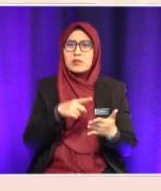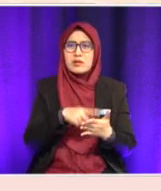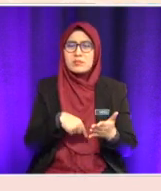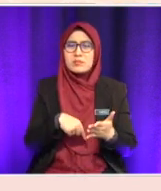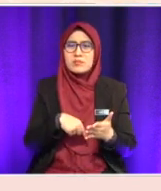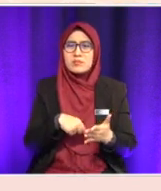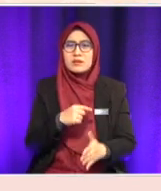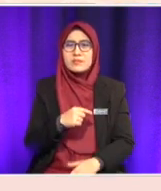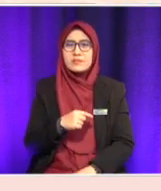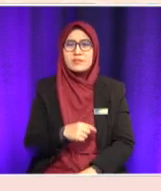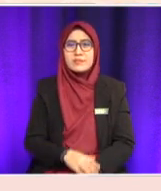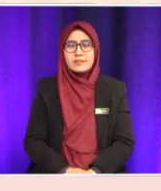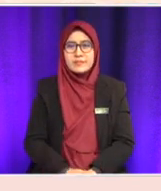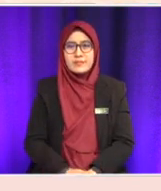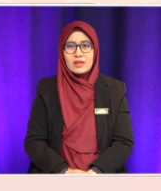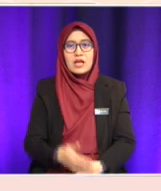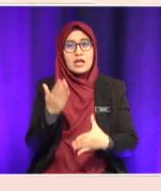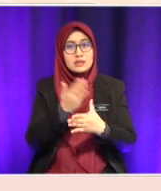yang tepat